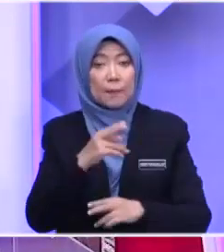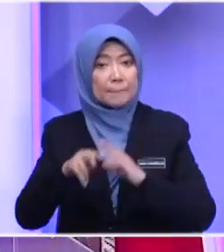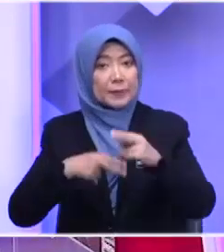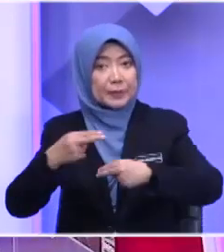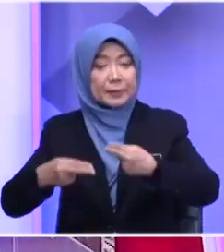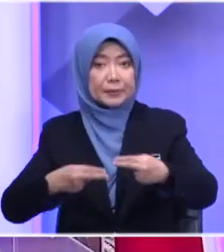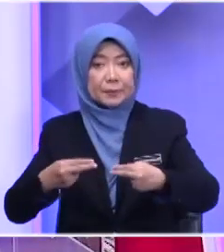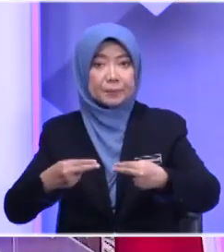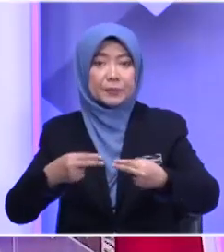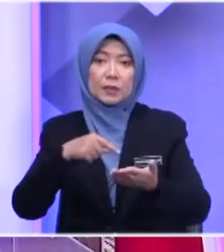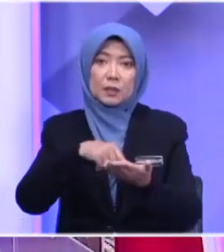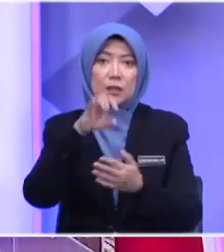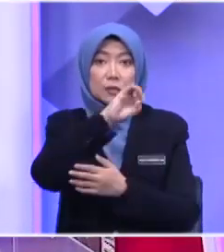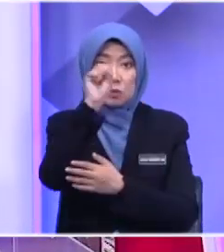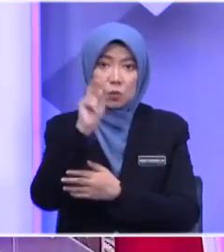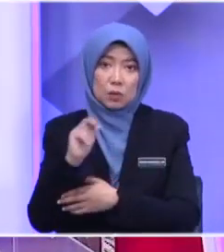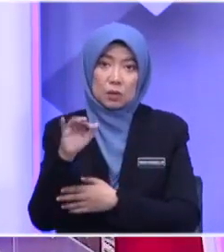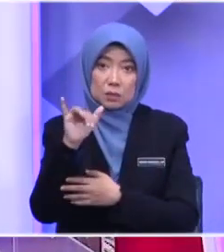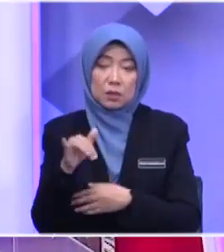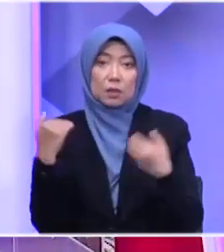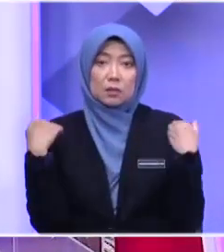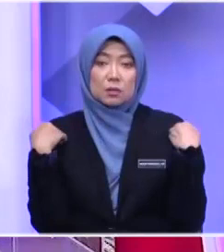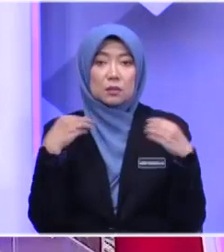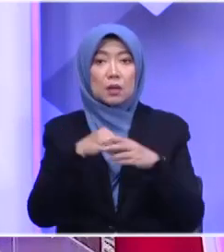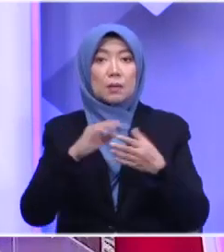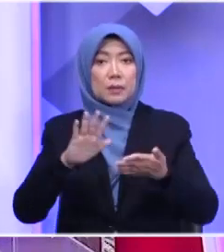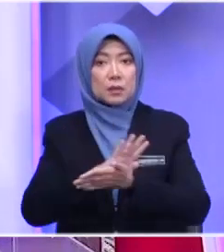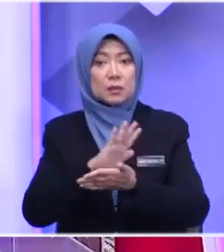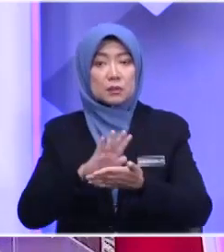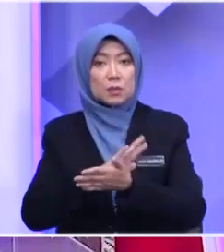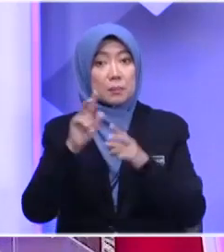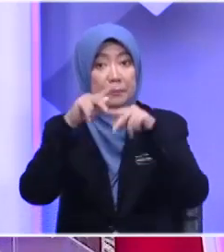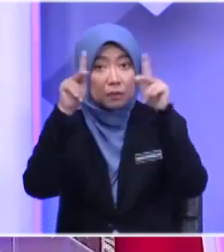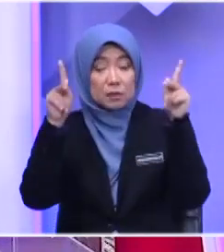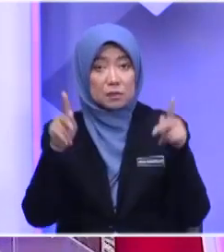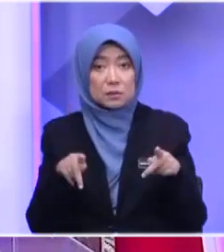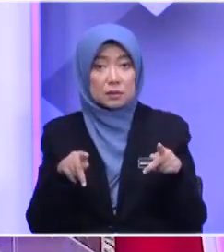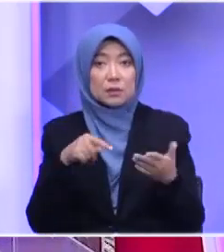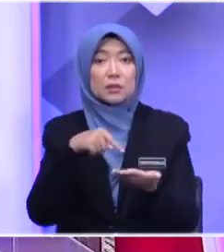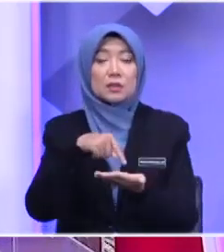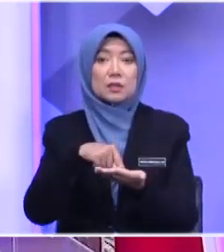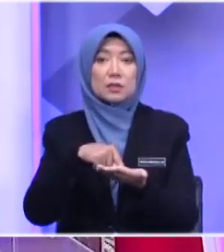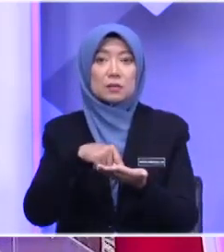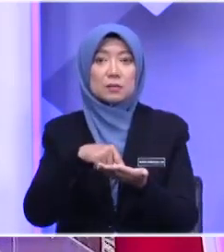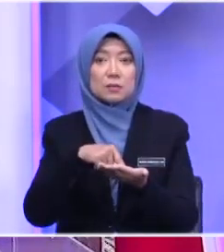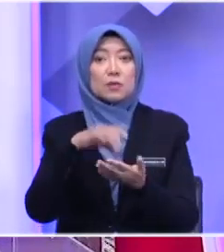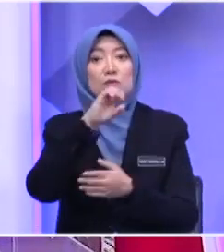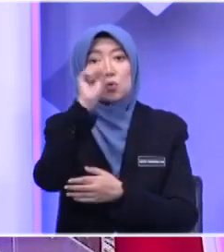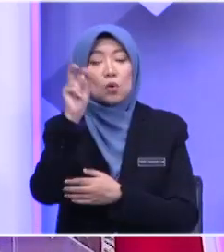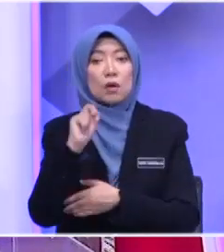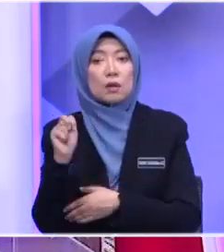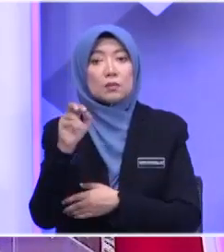ini merupakan soal lain yang kerap ditanya dalam kertas ujian peta jalur ini oleh tetesan hotspot lah saluran